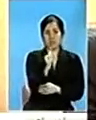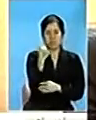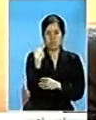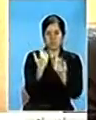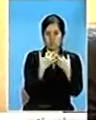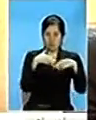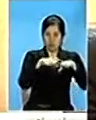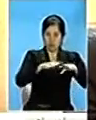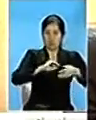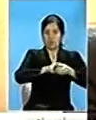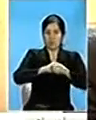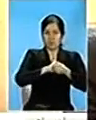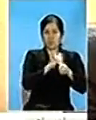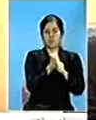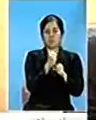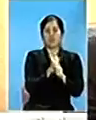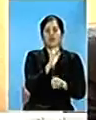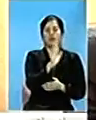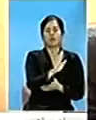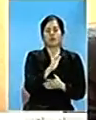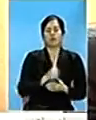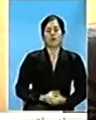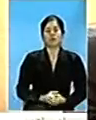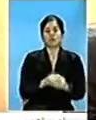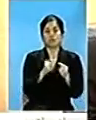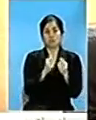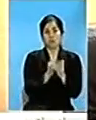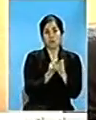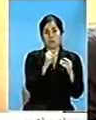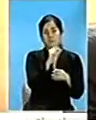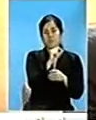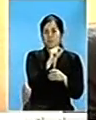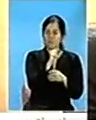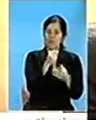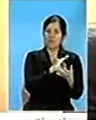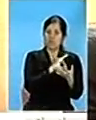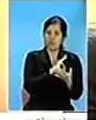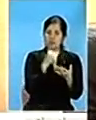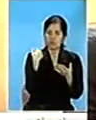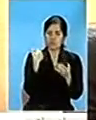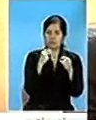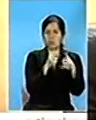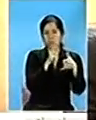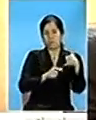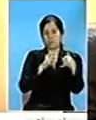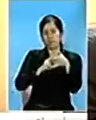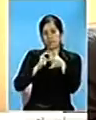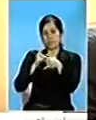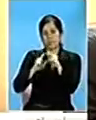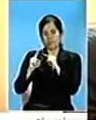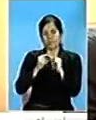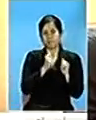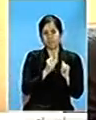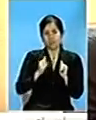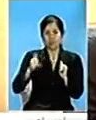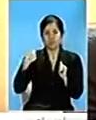ความคิดเห็นต่างๆของสมาชิกที่มาจากที่หลากหลายเรามีองค์ประกอบของสมา